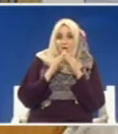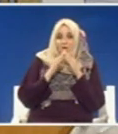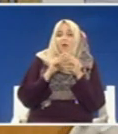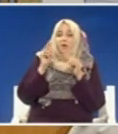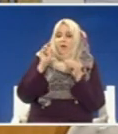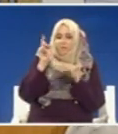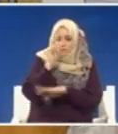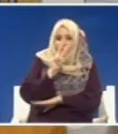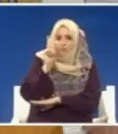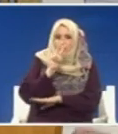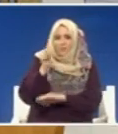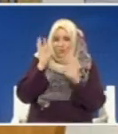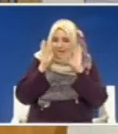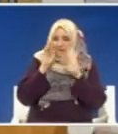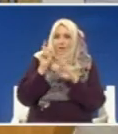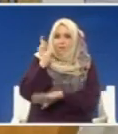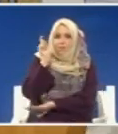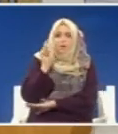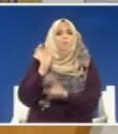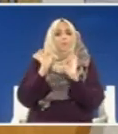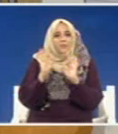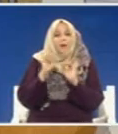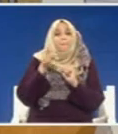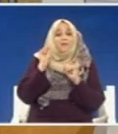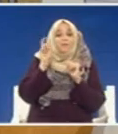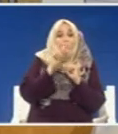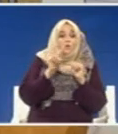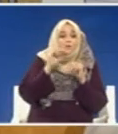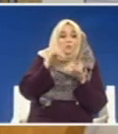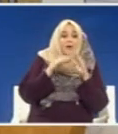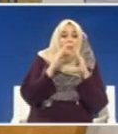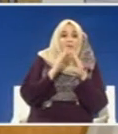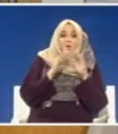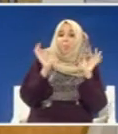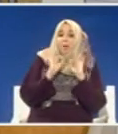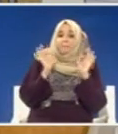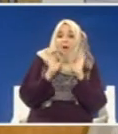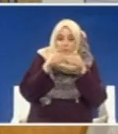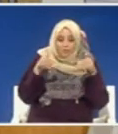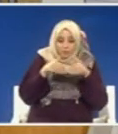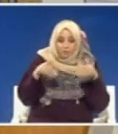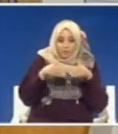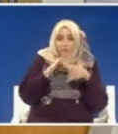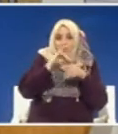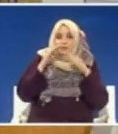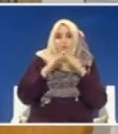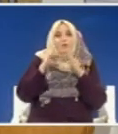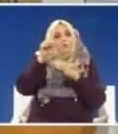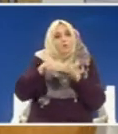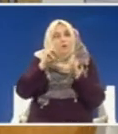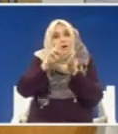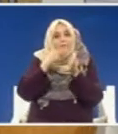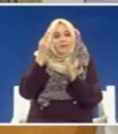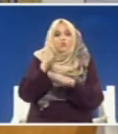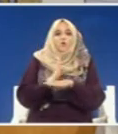جمعة، أما الجمعات التي صليتها وأنت في البيت وليس هناك اتصال الصفوف فأعيد قضاءها